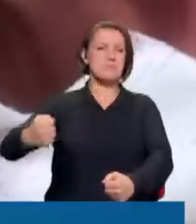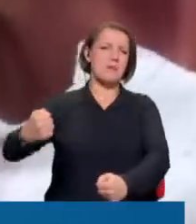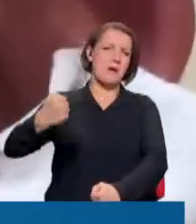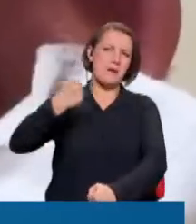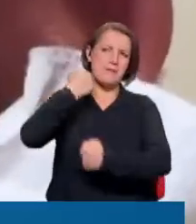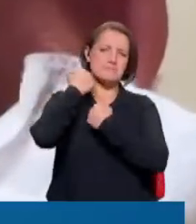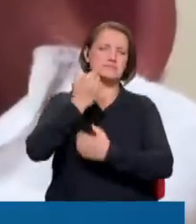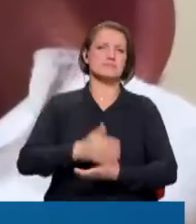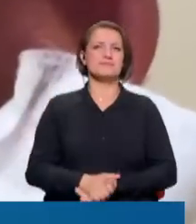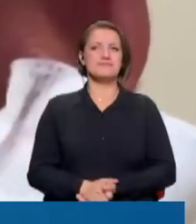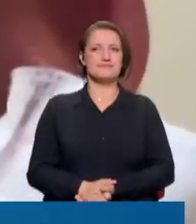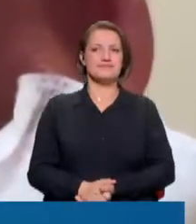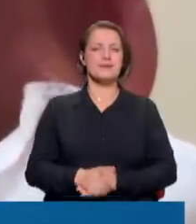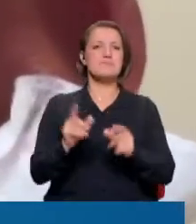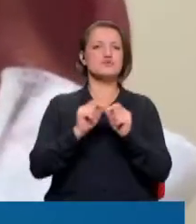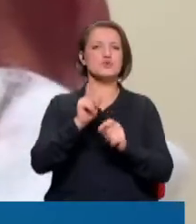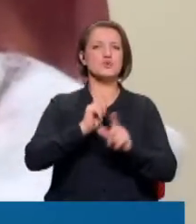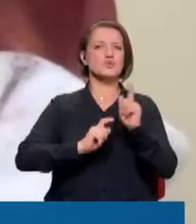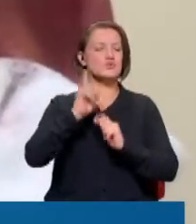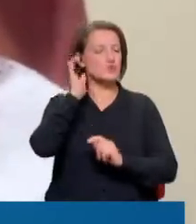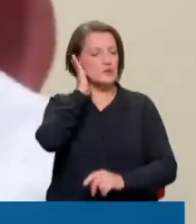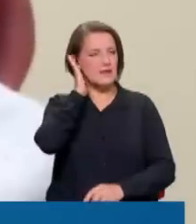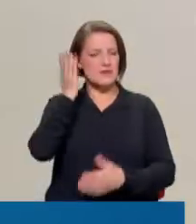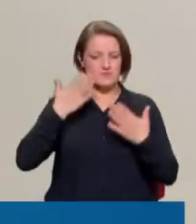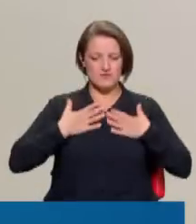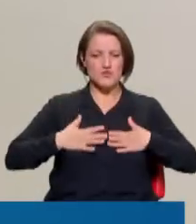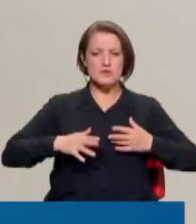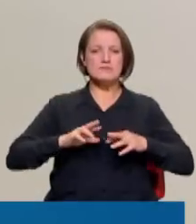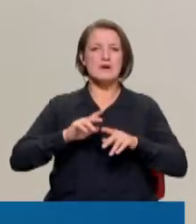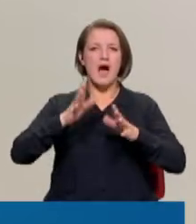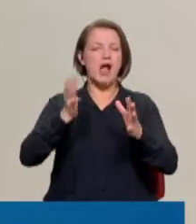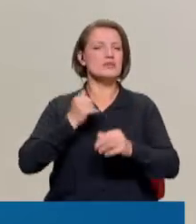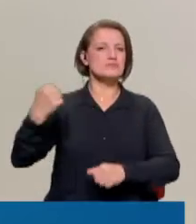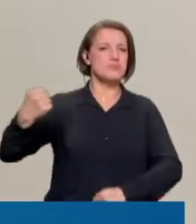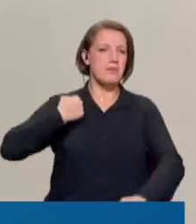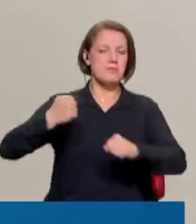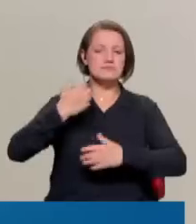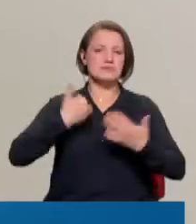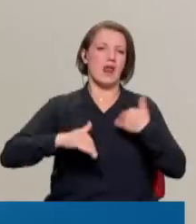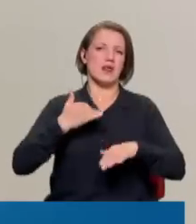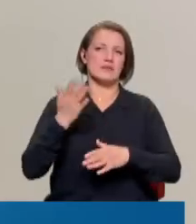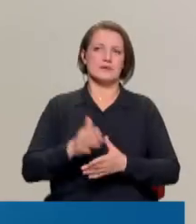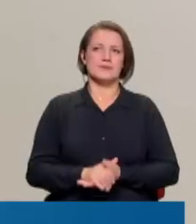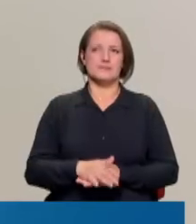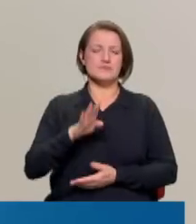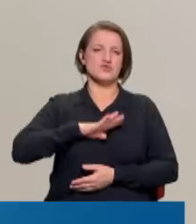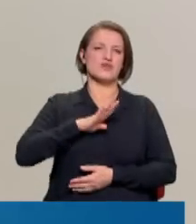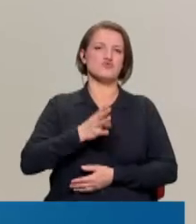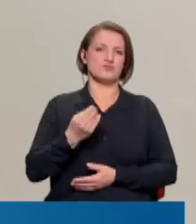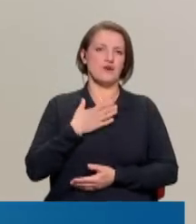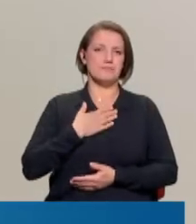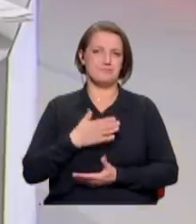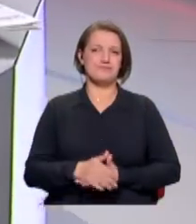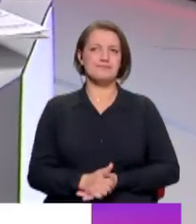yumruklarla Buluta saldırdı Bulut kulağından ve vücudunun çeşitli yerlerinden aldığı darbelerle yaralandı Tabii ki şikayetçi